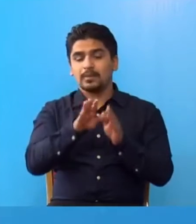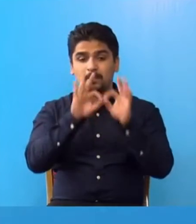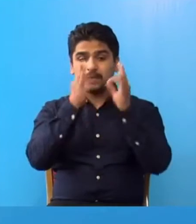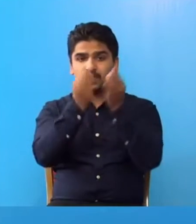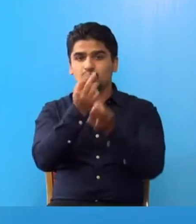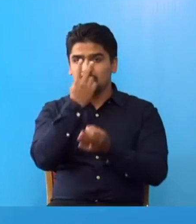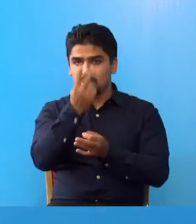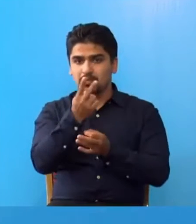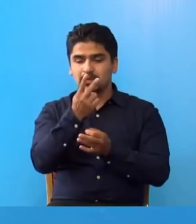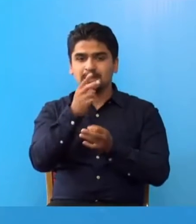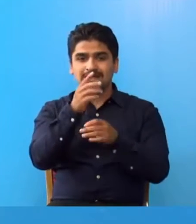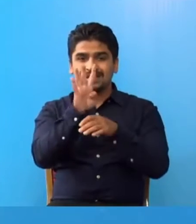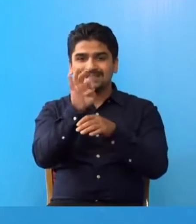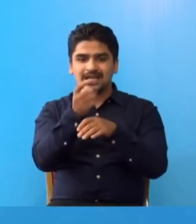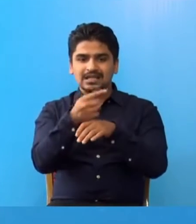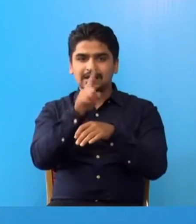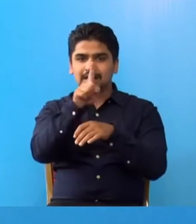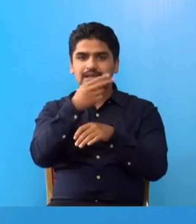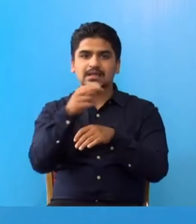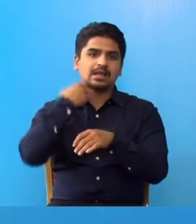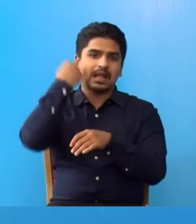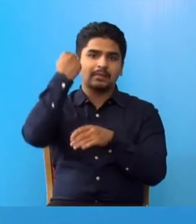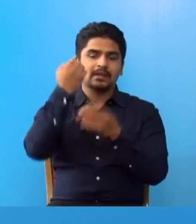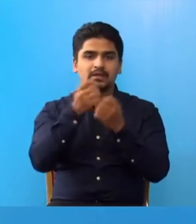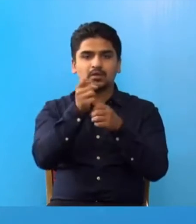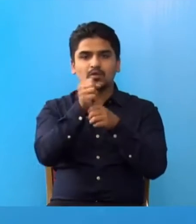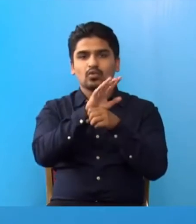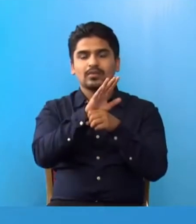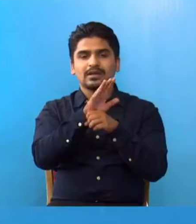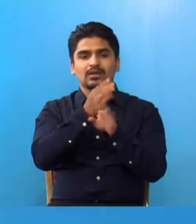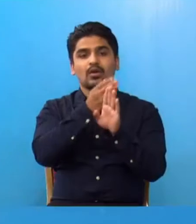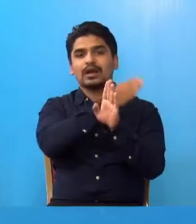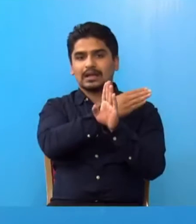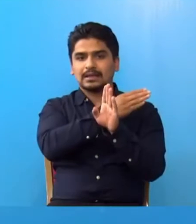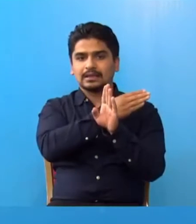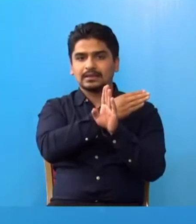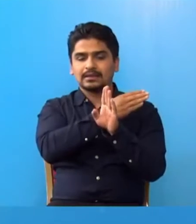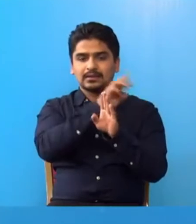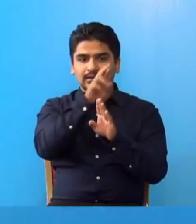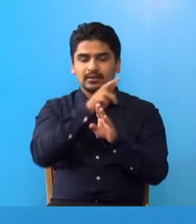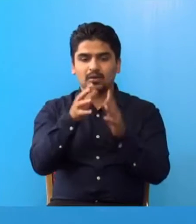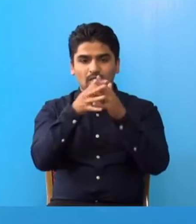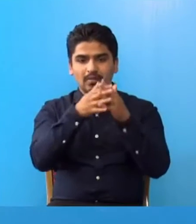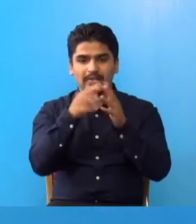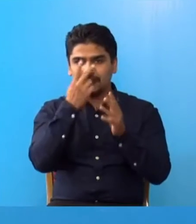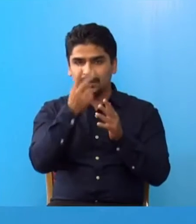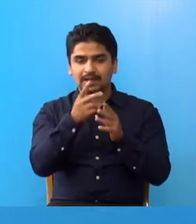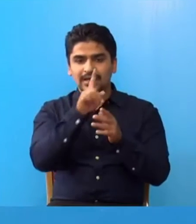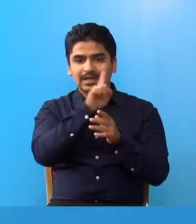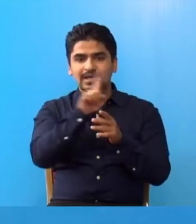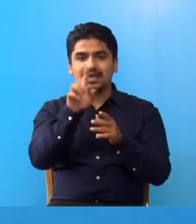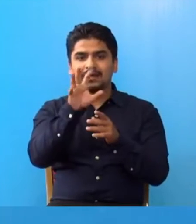हरेक 40 सेकें मां ADation ayamad आत्माहत्या गर्चा । BG1100 2014 मां youre एक